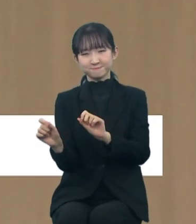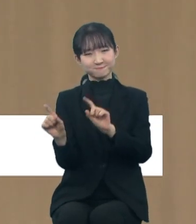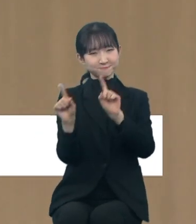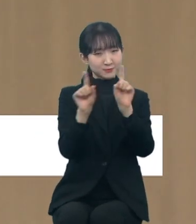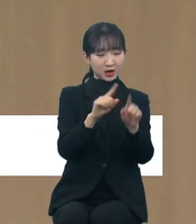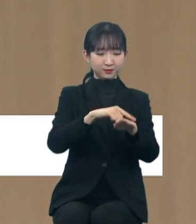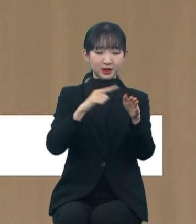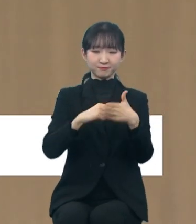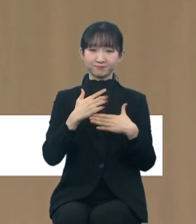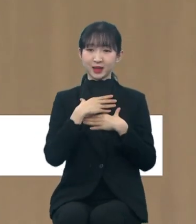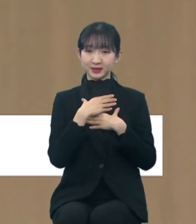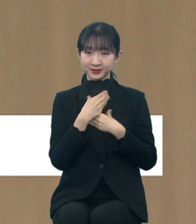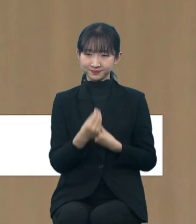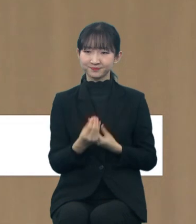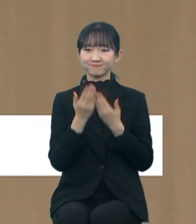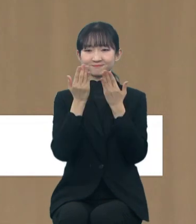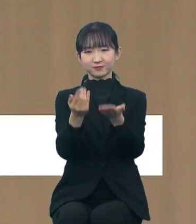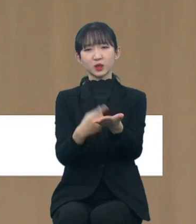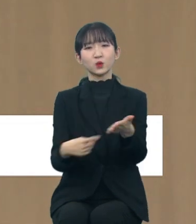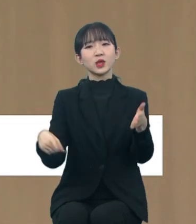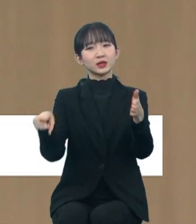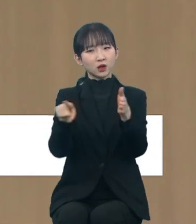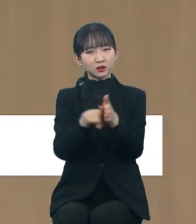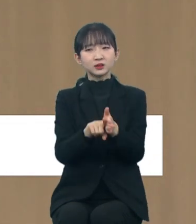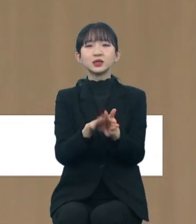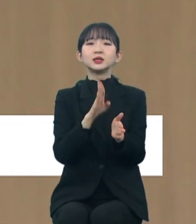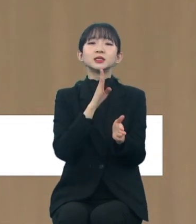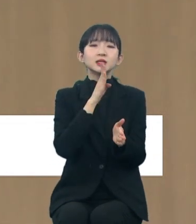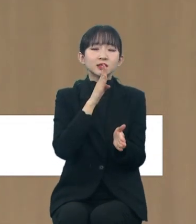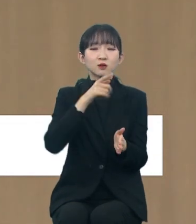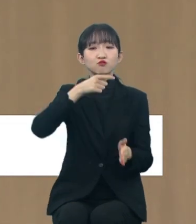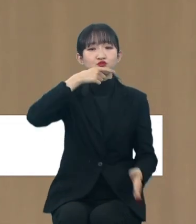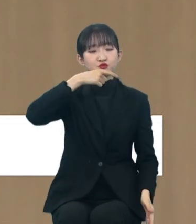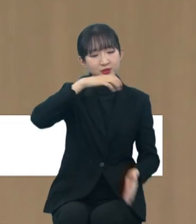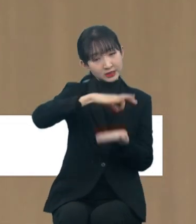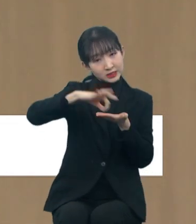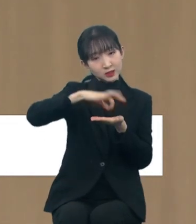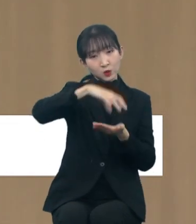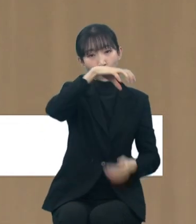위해서는 시민들이 실제 사용하시는 현장에 나가서